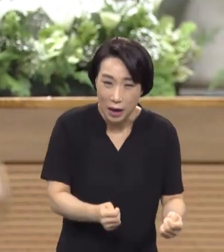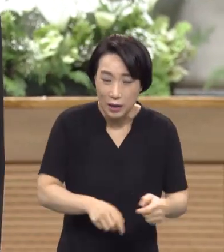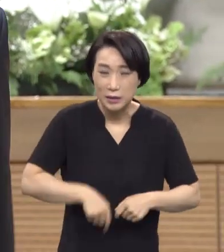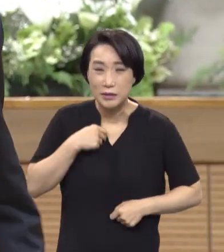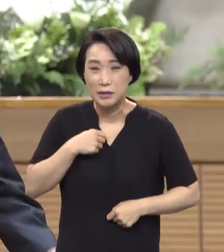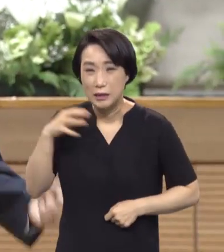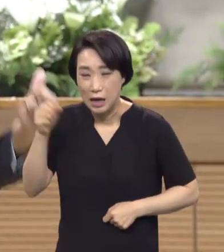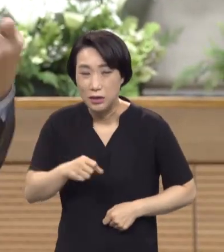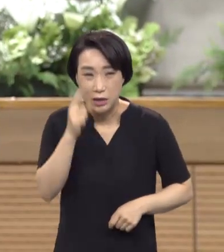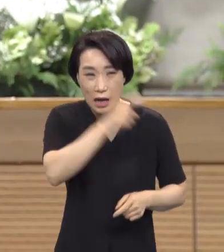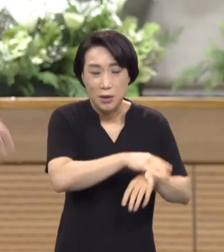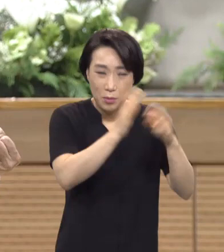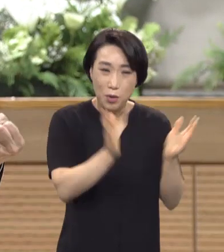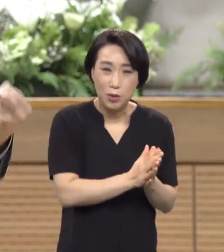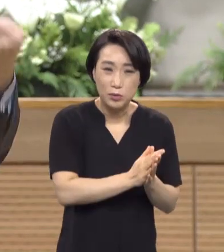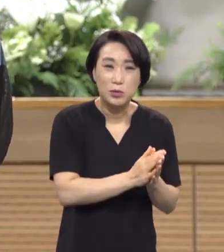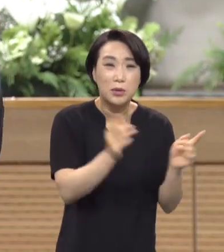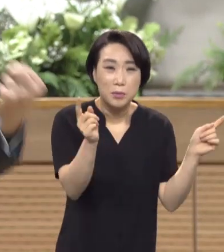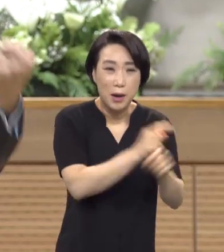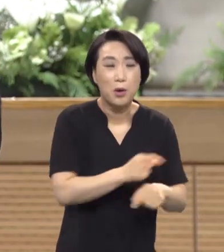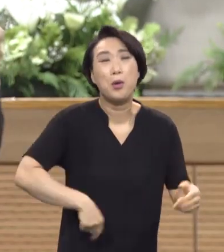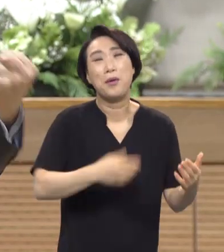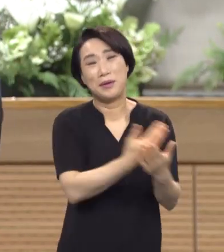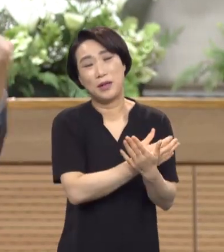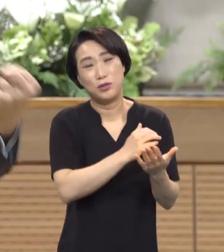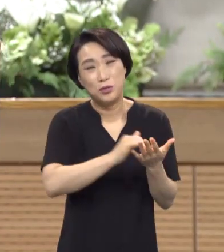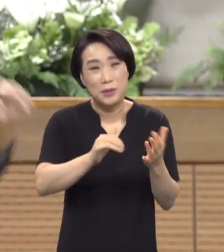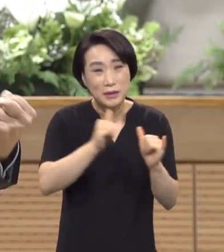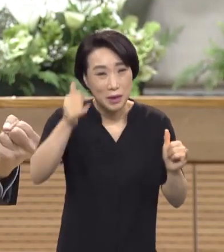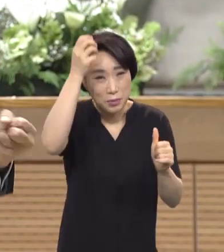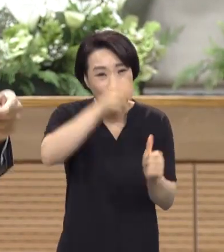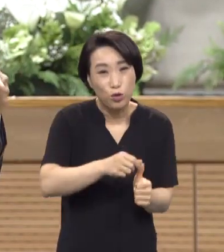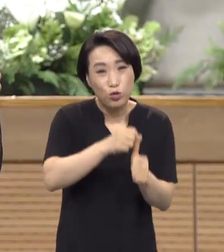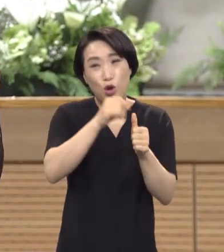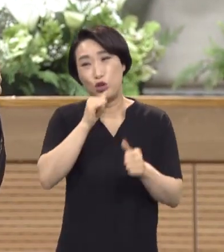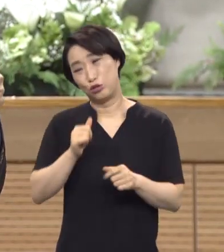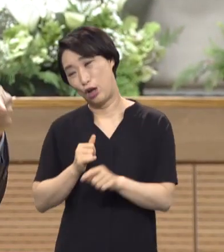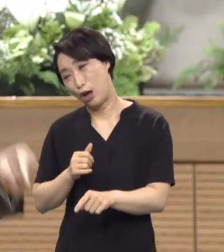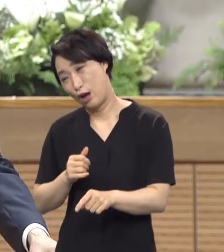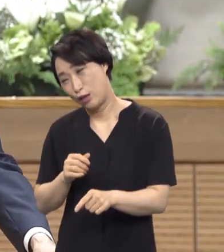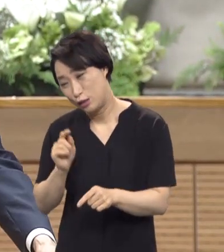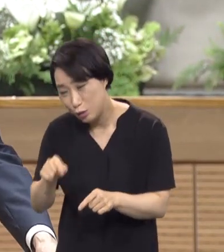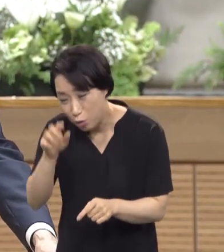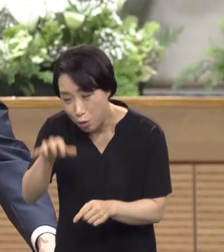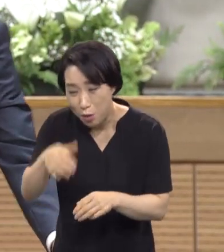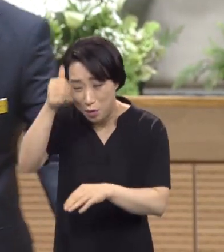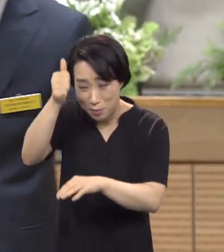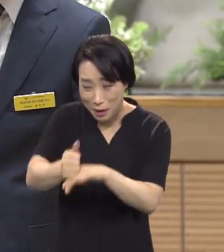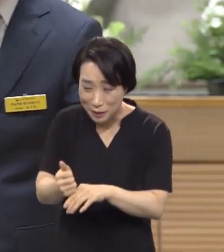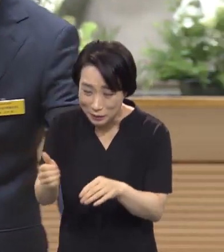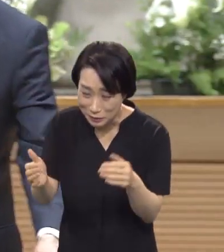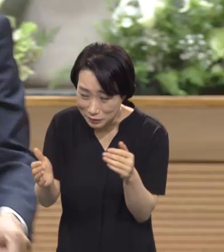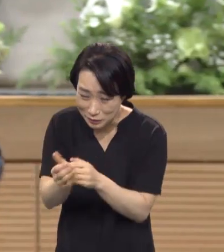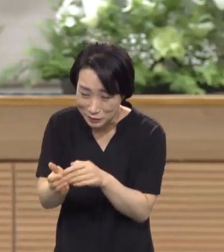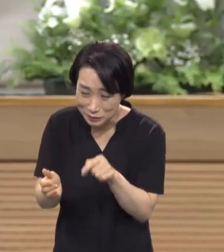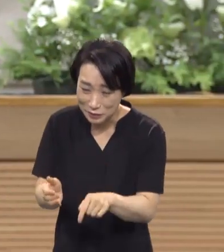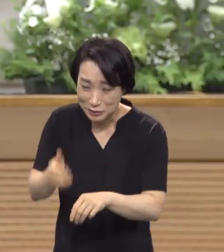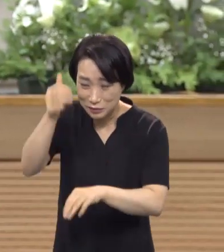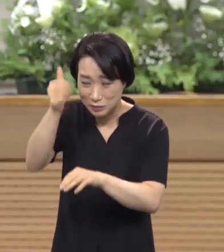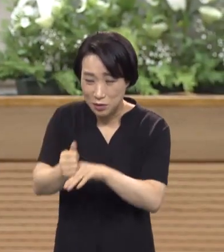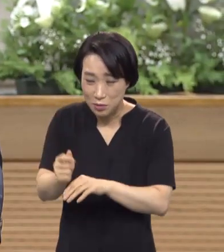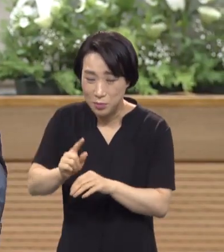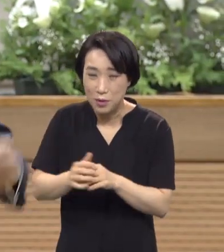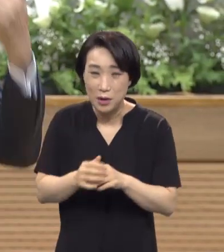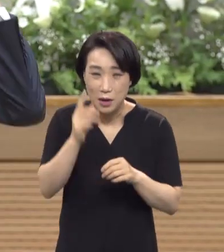악을 때려부셔서 회개시켜 수많은 영혼을 구원하는 거고, 여기가 종착륙이 되어서 결국은